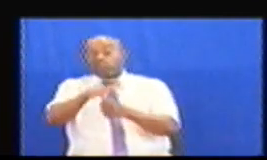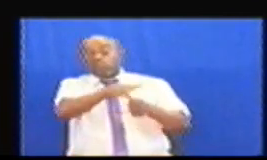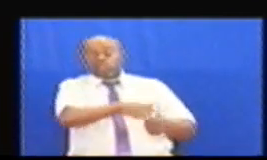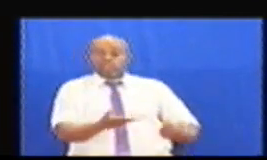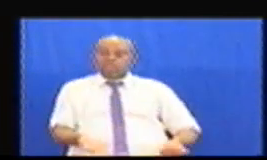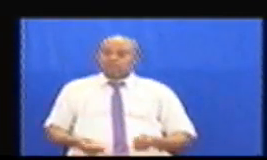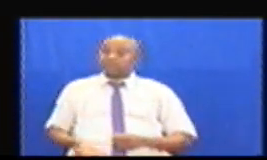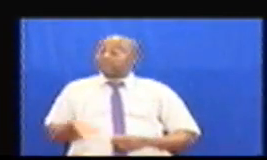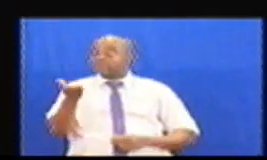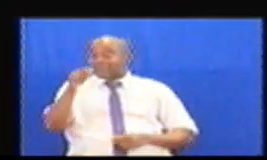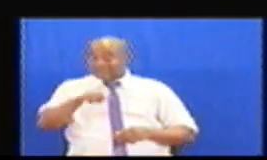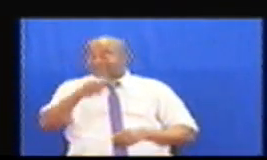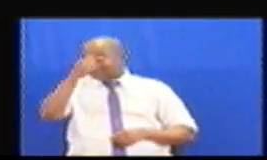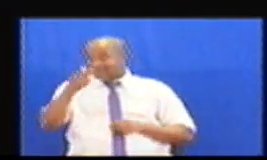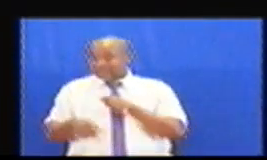Tanzania,